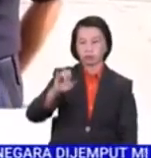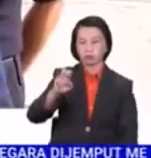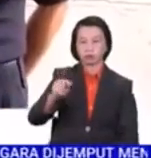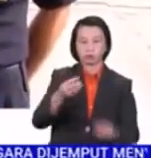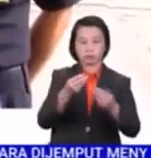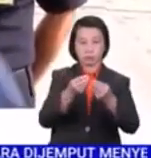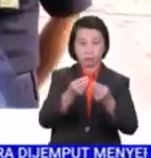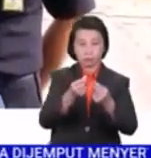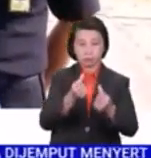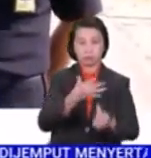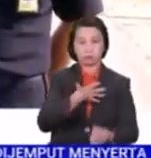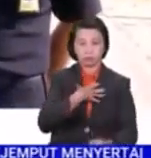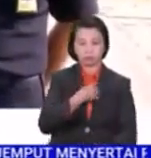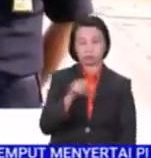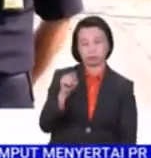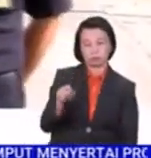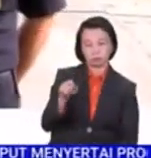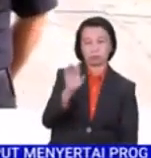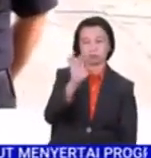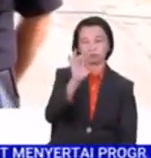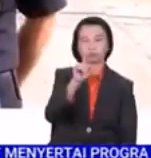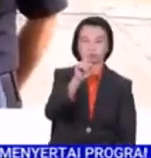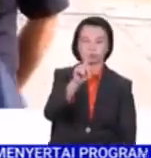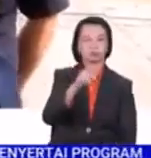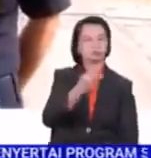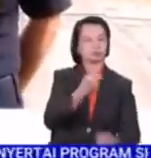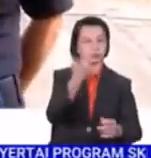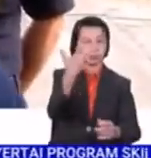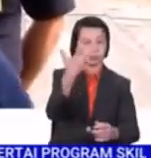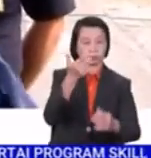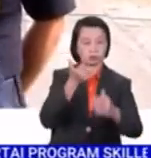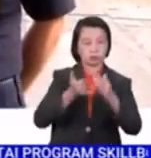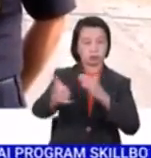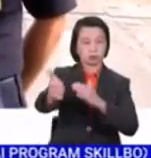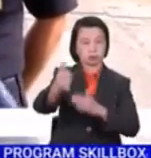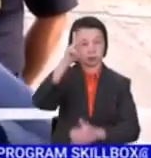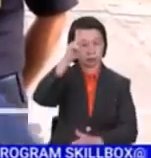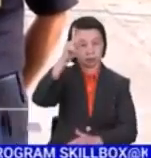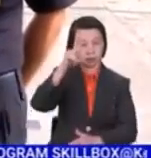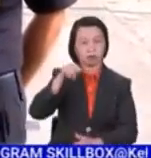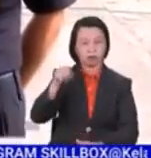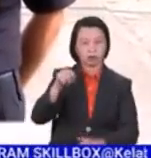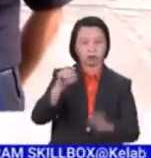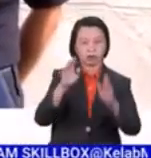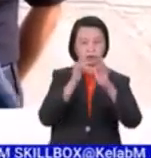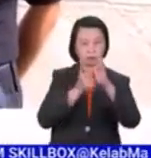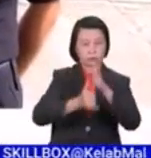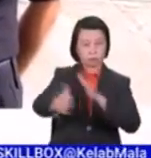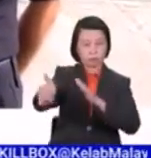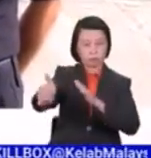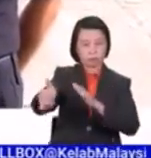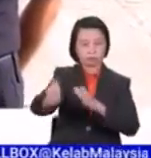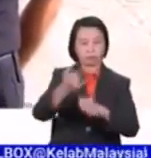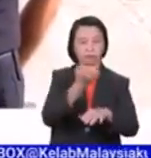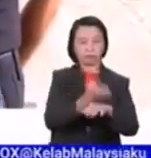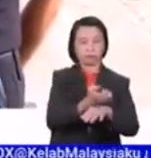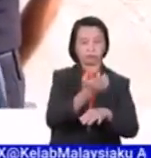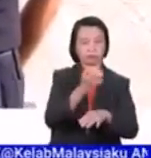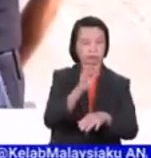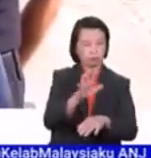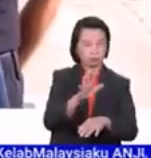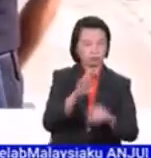zaman merupakan Antara Salah satu dapat tiga pintu masuk ke Tuhan pandan ini merupakan pintu masuk dari 4000